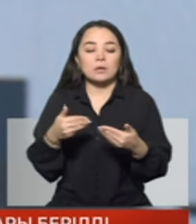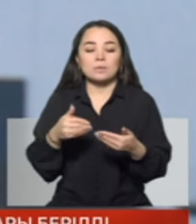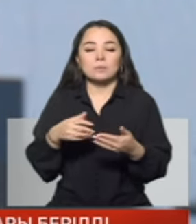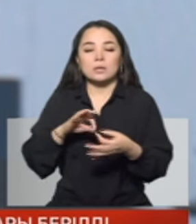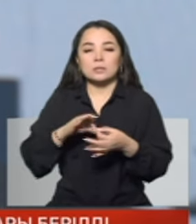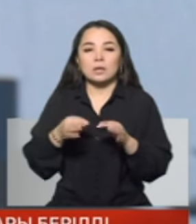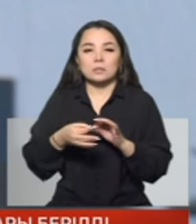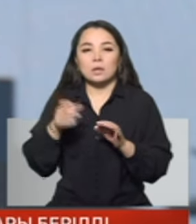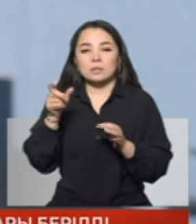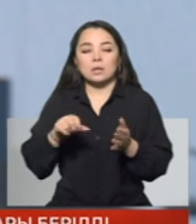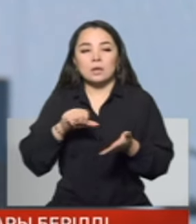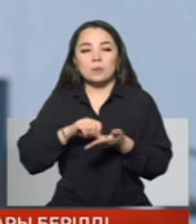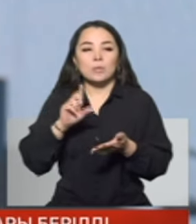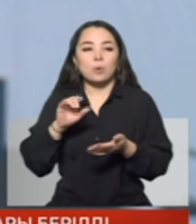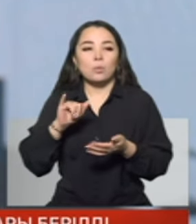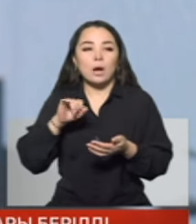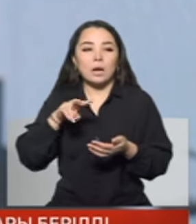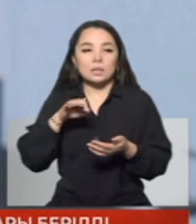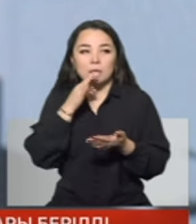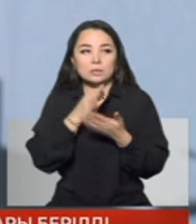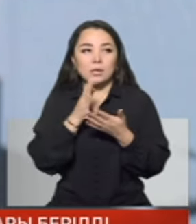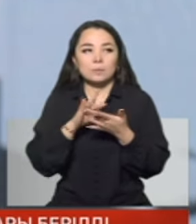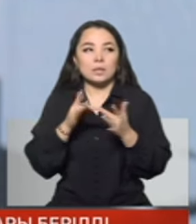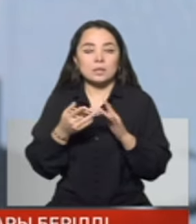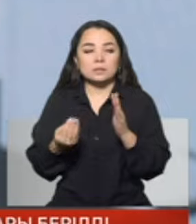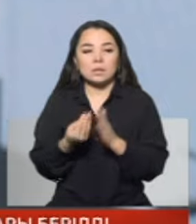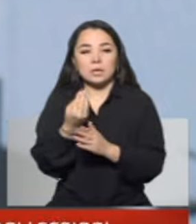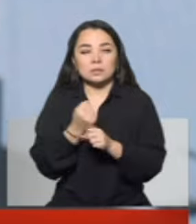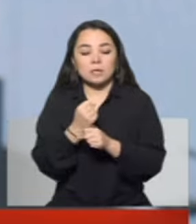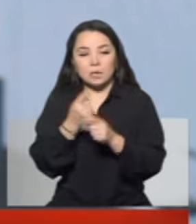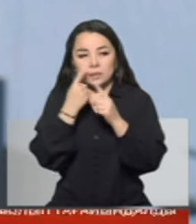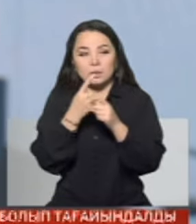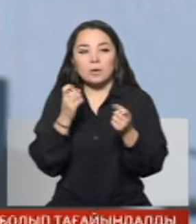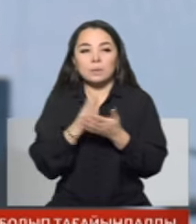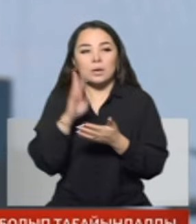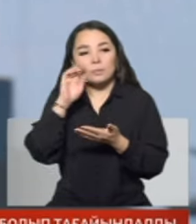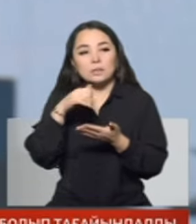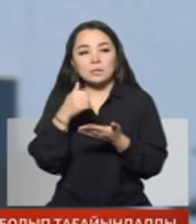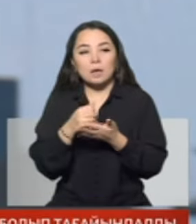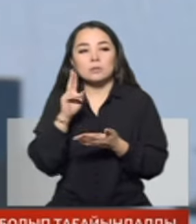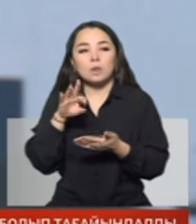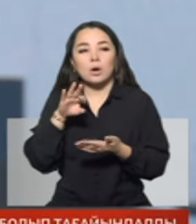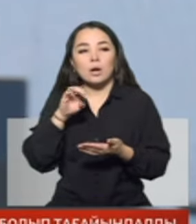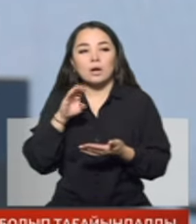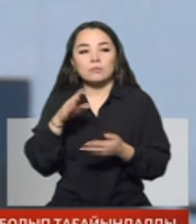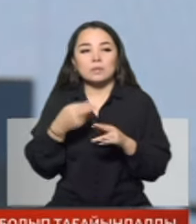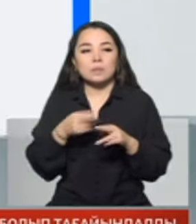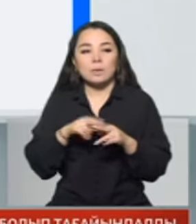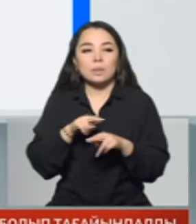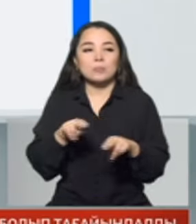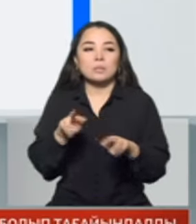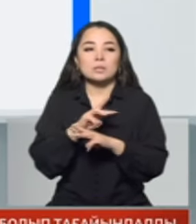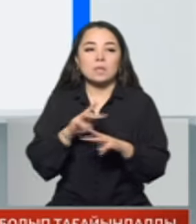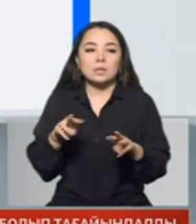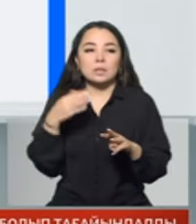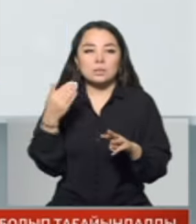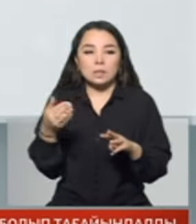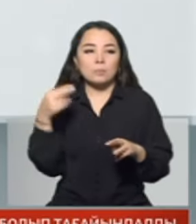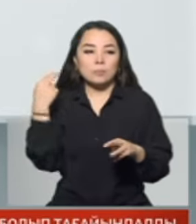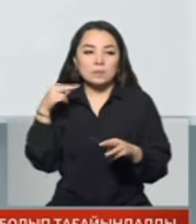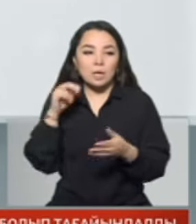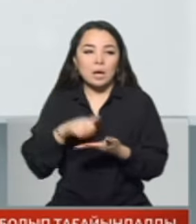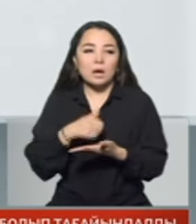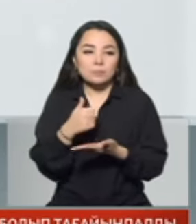баспасөз хатшысы Берік Уәли әлеуметтік желідегі парақшасында хабарлады. Мемлекет басшысы Қасым-Жомарт Тоқаев премьер-министрге,